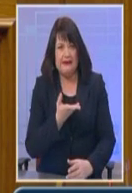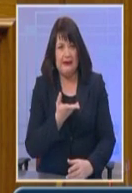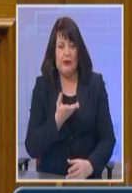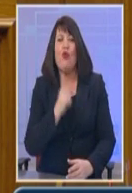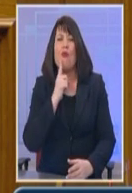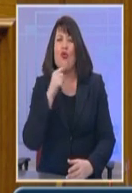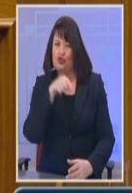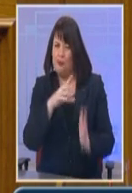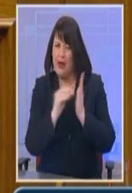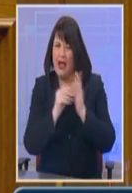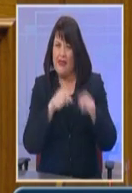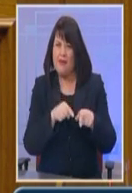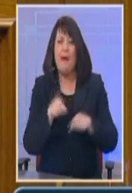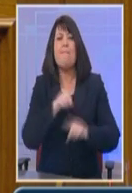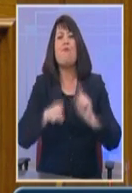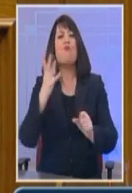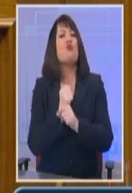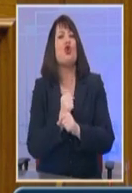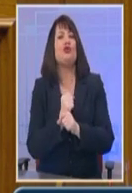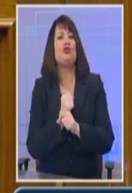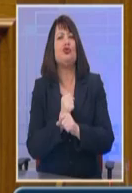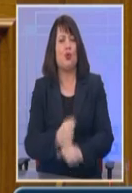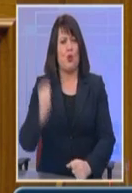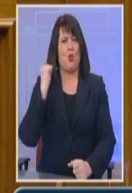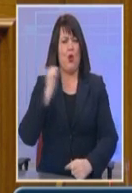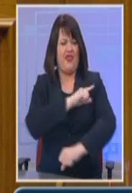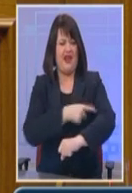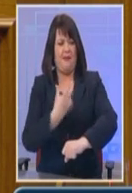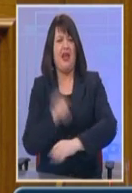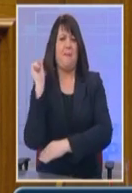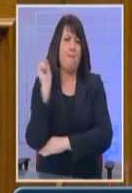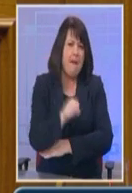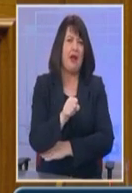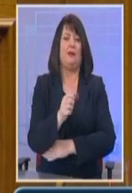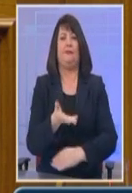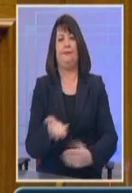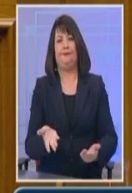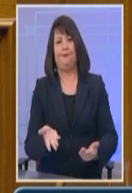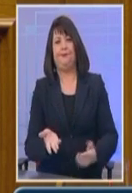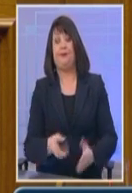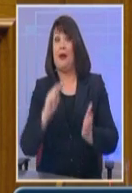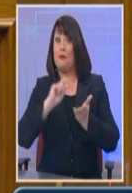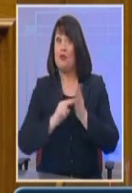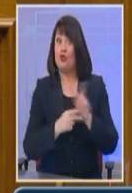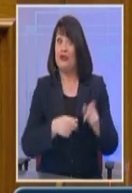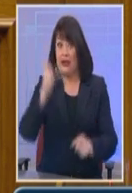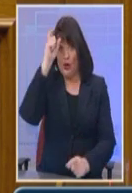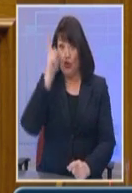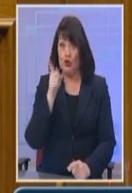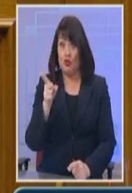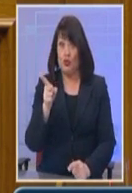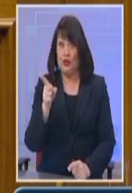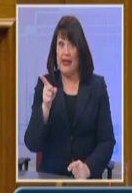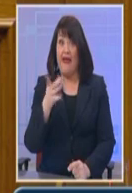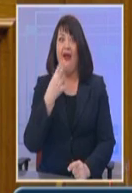περιπτώσεις αυτός που κερδίζει είναι ο πιο ισχυρός. Και προσέξτε, γιατί η Τουρκία δεν